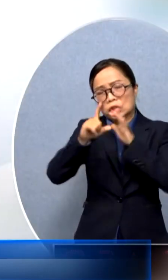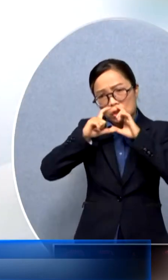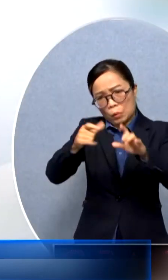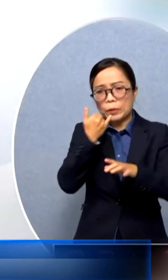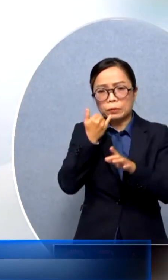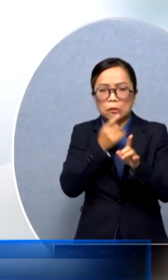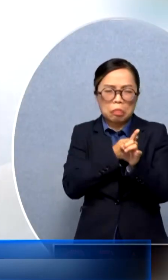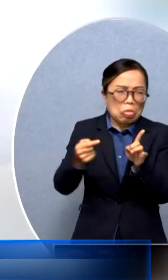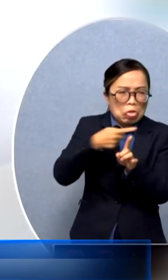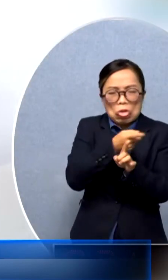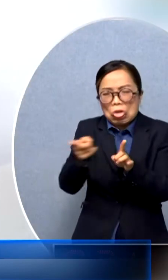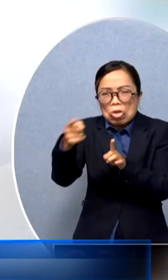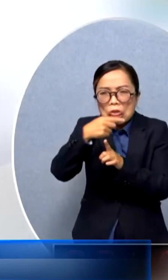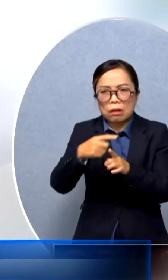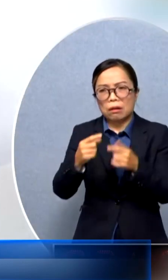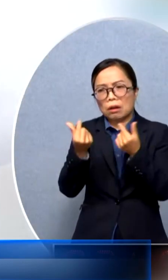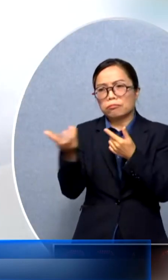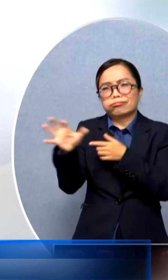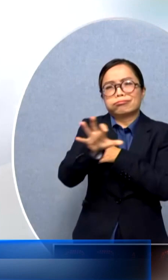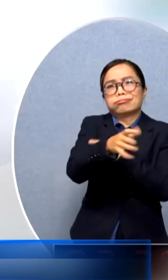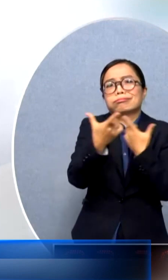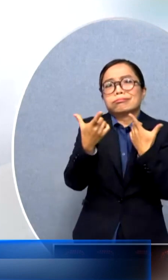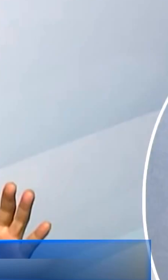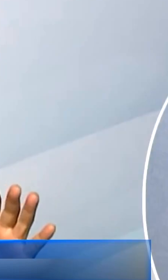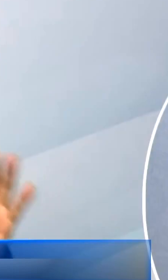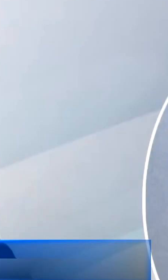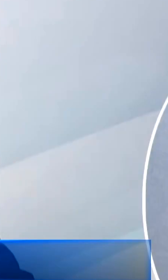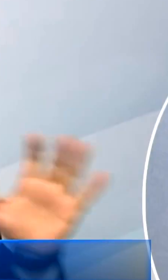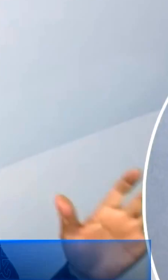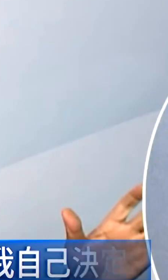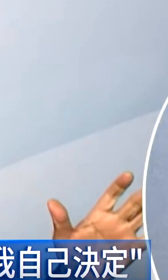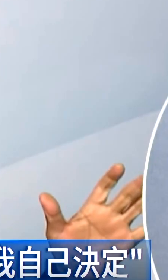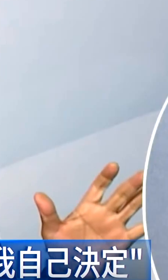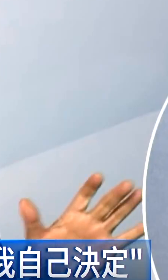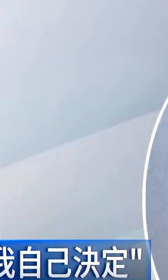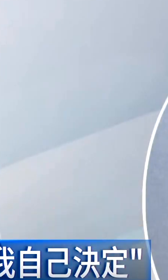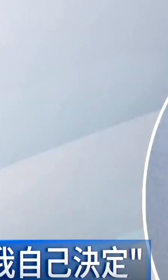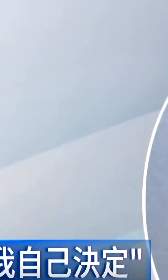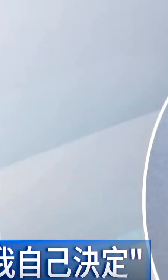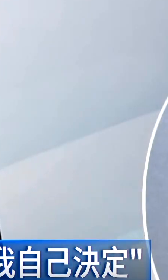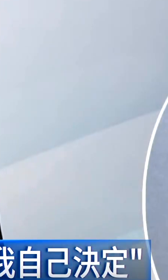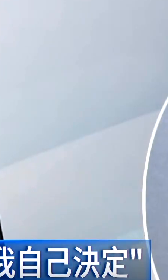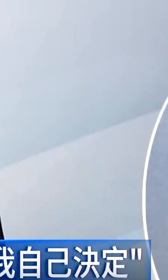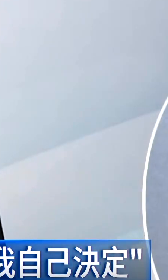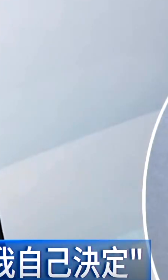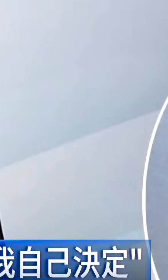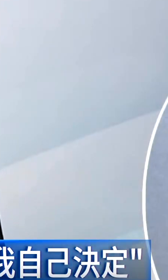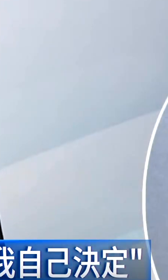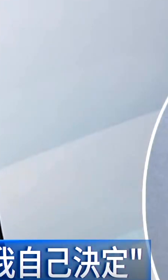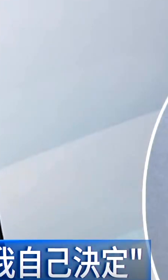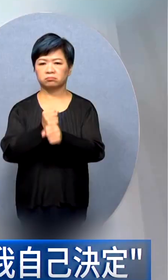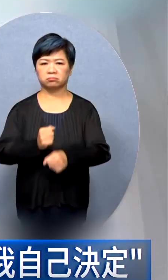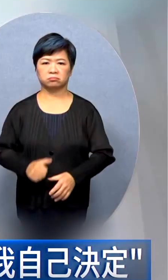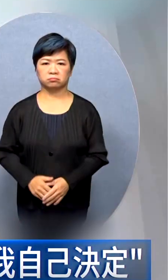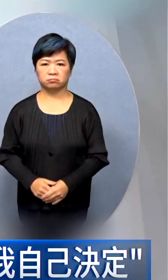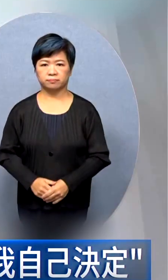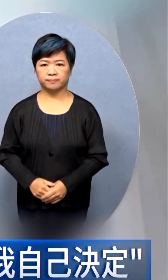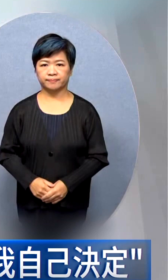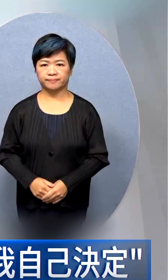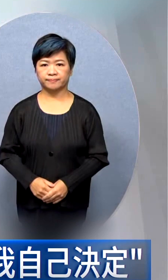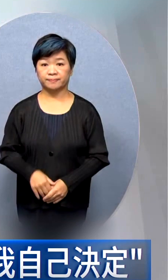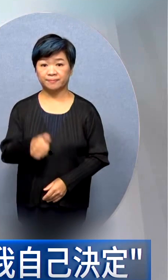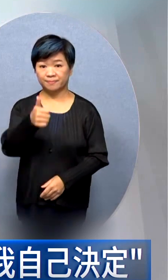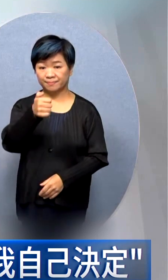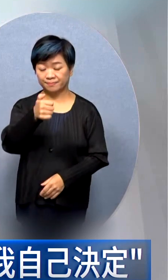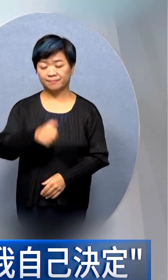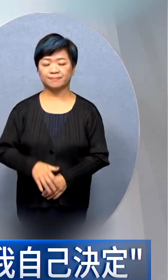大圈哦，像打路机一样？不断跳针， 选不选2024，侯友宜没把话讲死。林佳龙气到等不及主持人